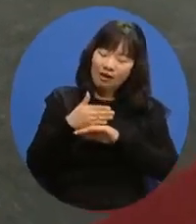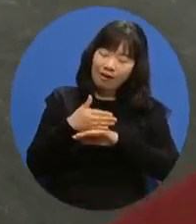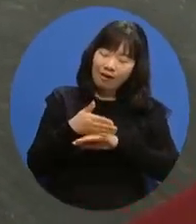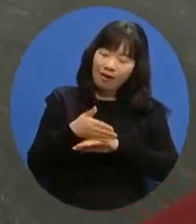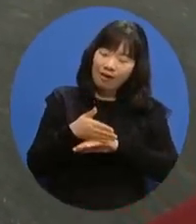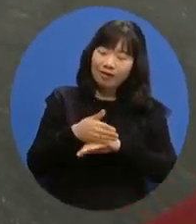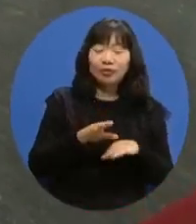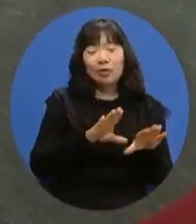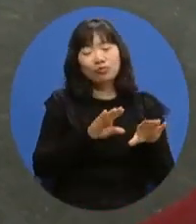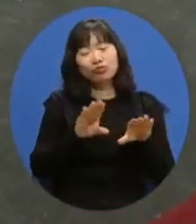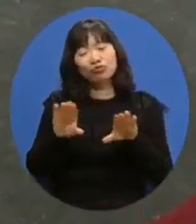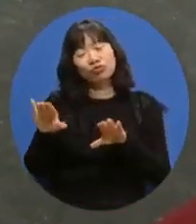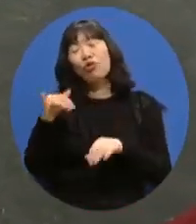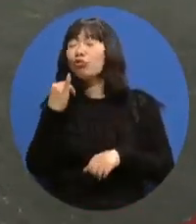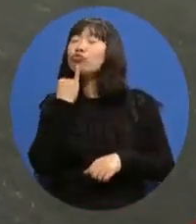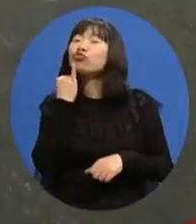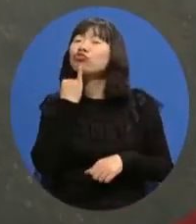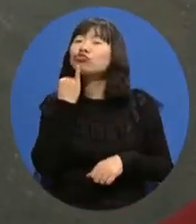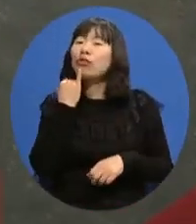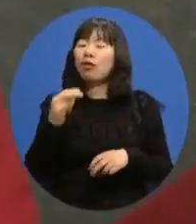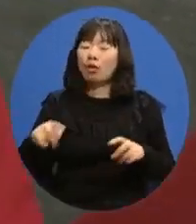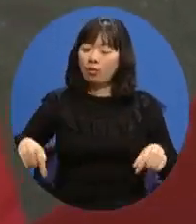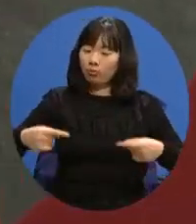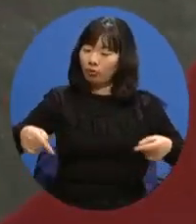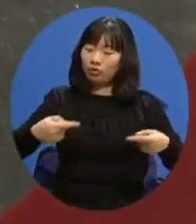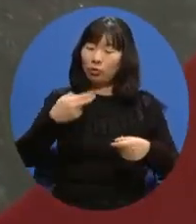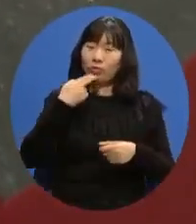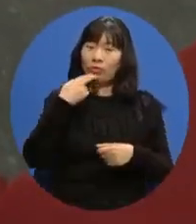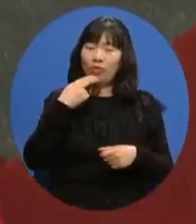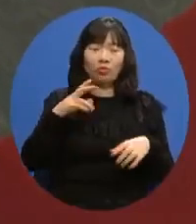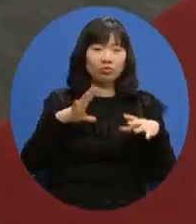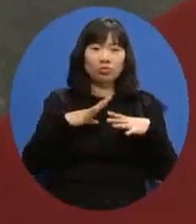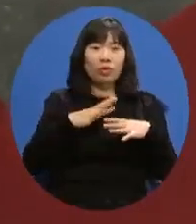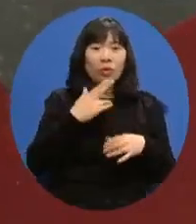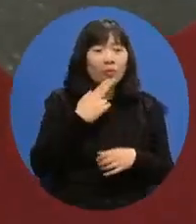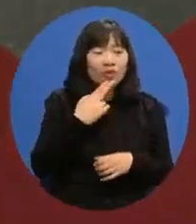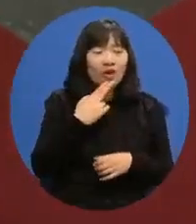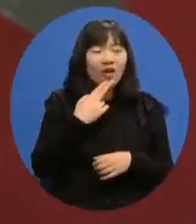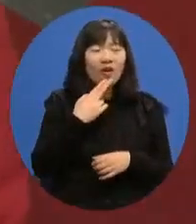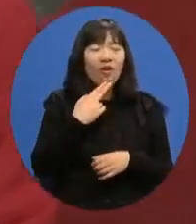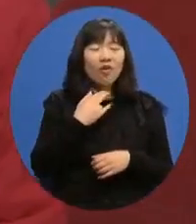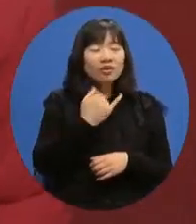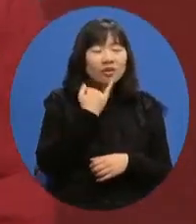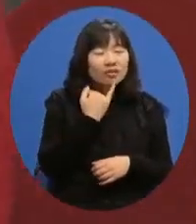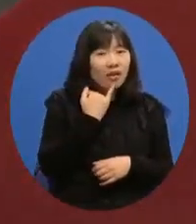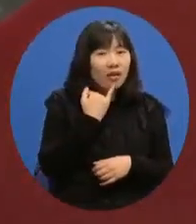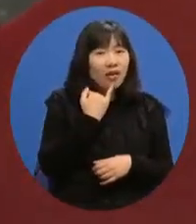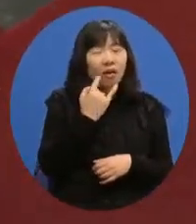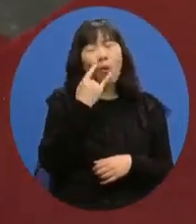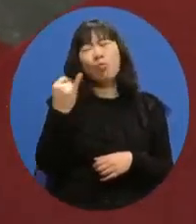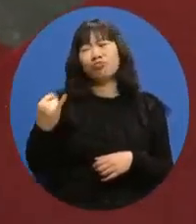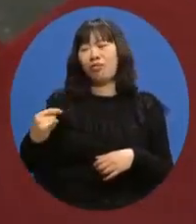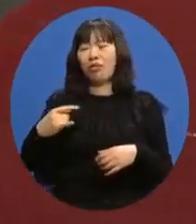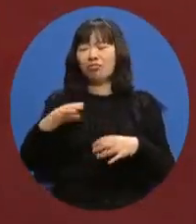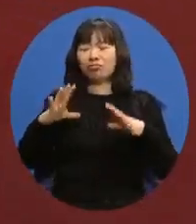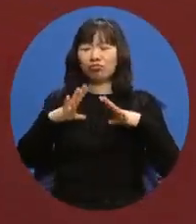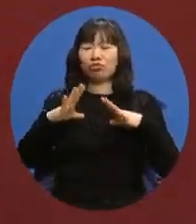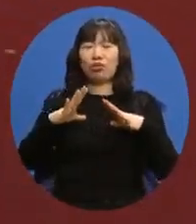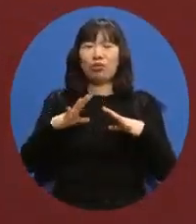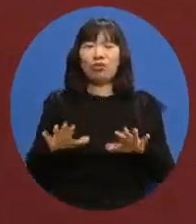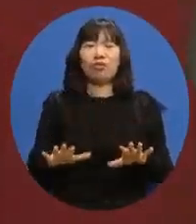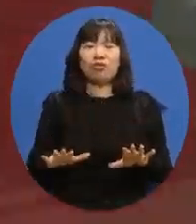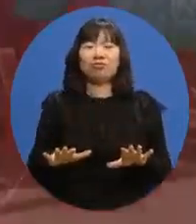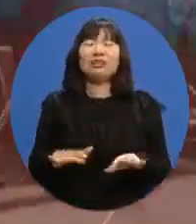살살 가? 살살 가는 거 안 무서워? 제국가는 바퀴가 없어. 어. 그 안 무서운 거야 그러면? 응. 엄마 무서운데.